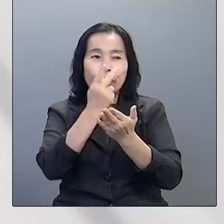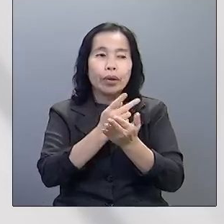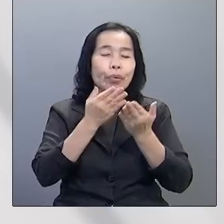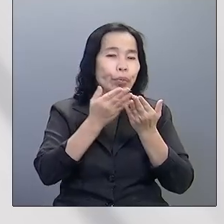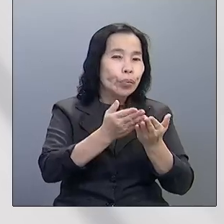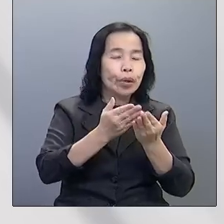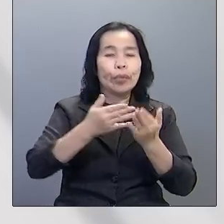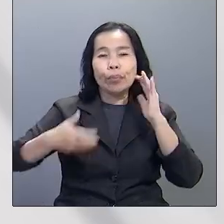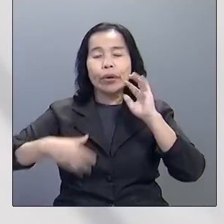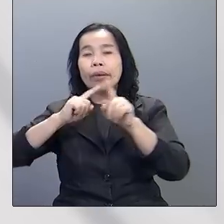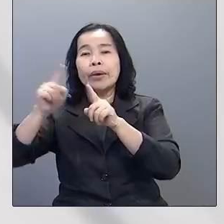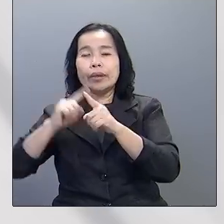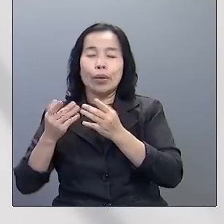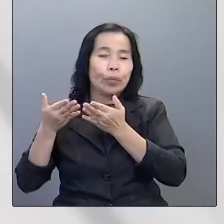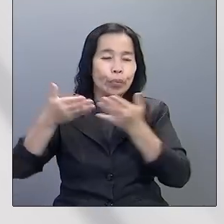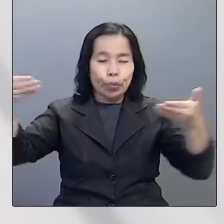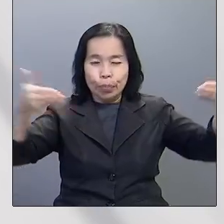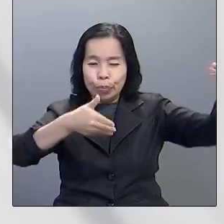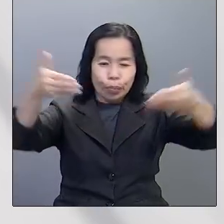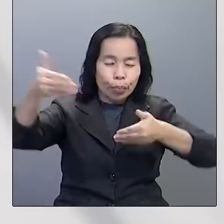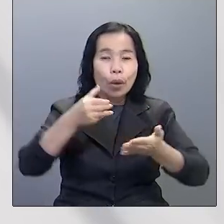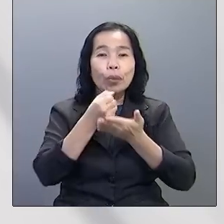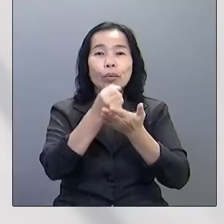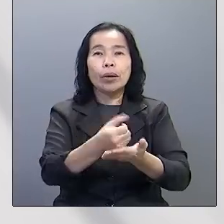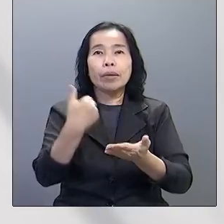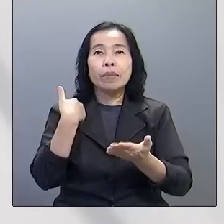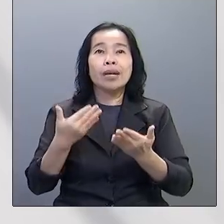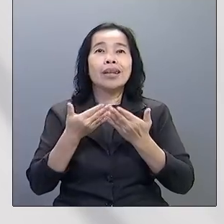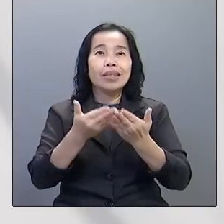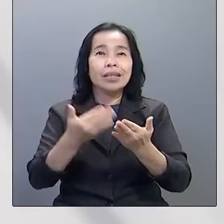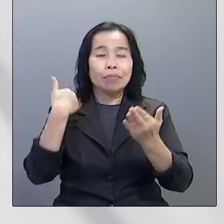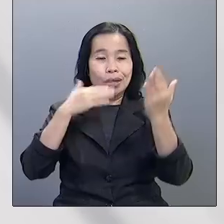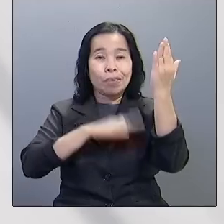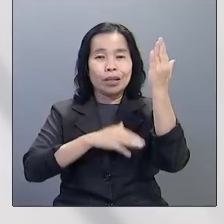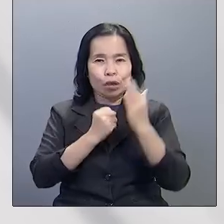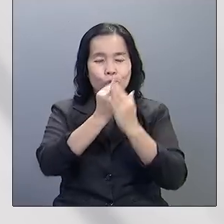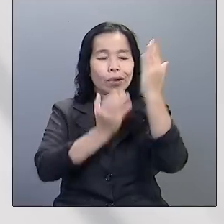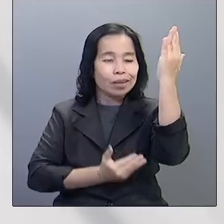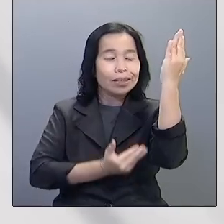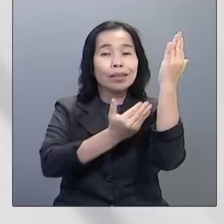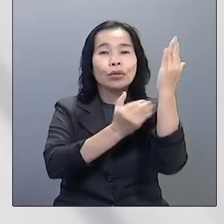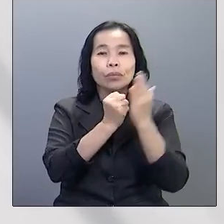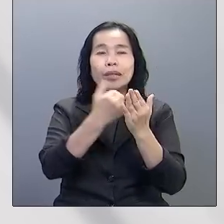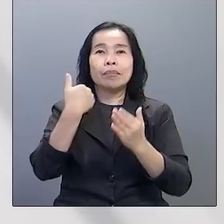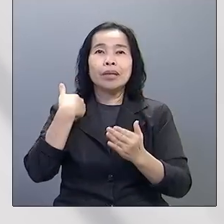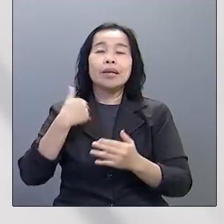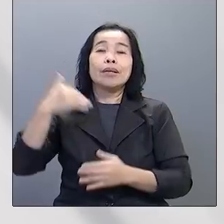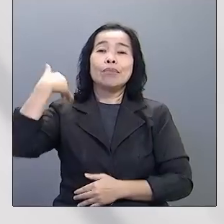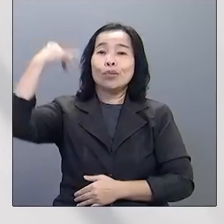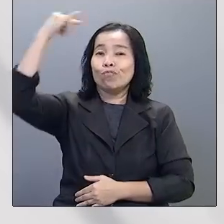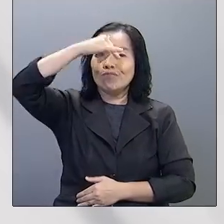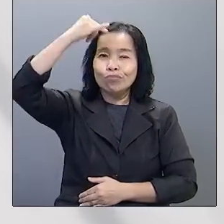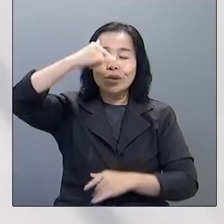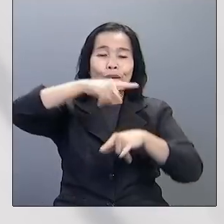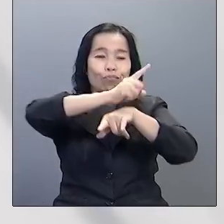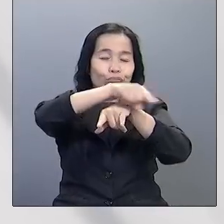นะคะที่ไปอยู่ที่นั่นแล้วมีเรือหลวงนราธิวาสที่จะเข้าไปช่วยเหลือด้วยมีอากาศยานที่จะคอยค้นหาทางอากาศ